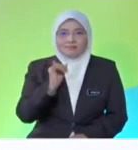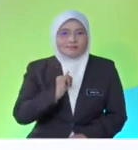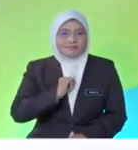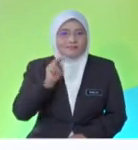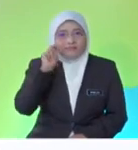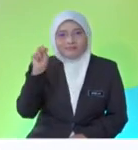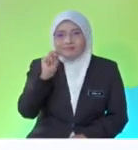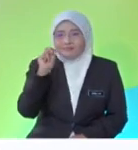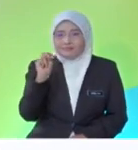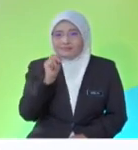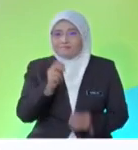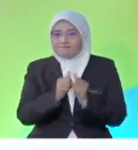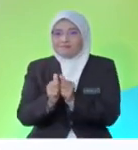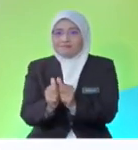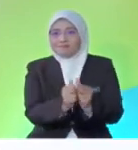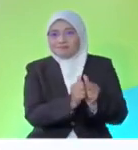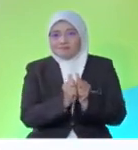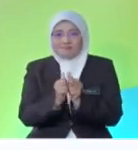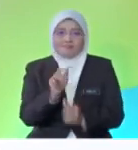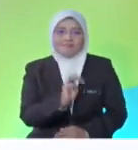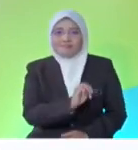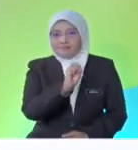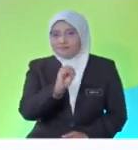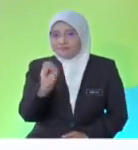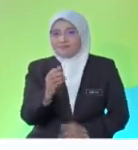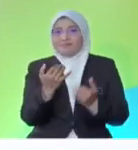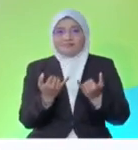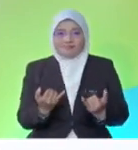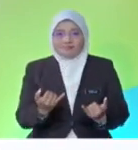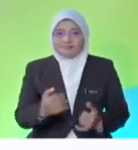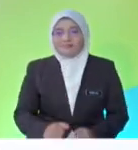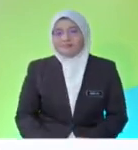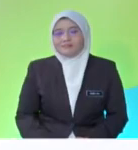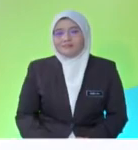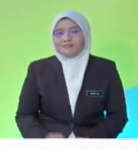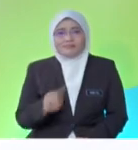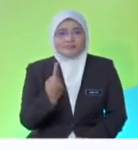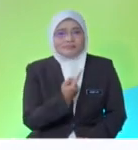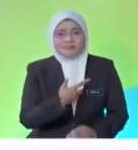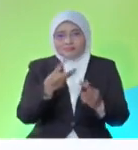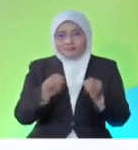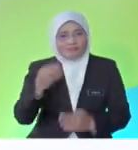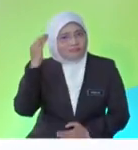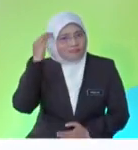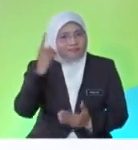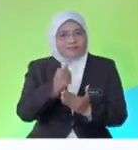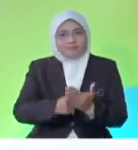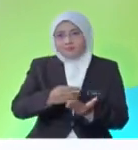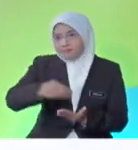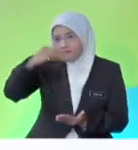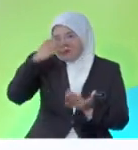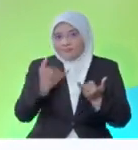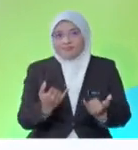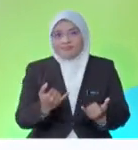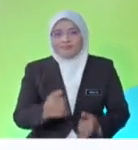bersama-sama murid-murid hari ini. Baiklah, kita nak tahu apa yang kita akan belajar bersama-sama. Sebelum tu, jom kita persilakan